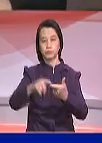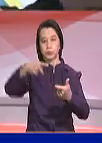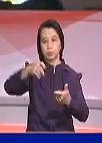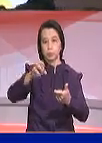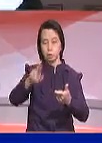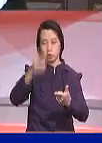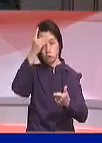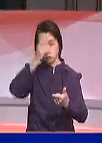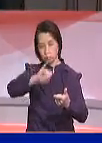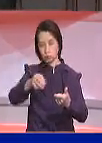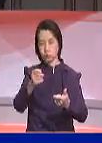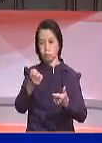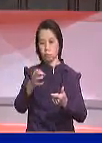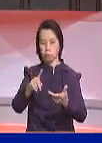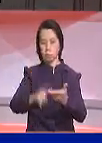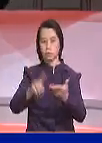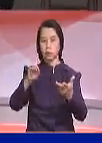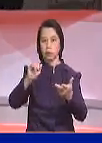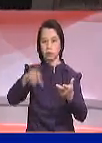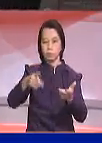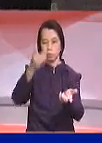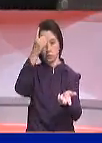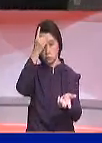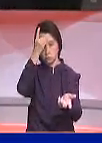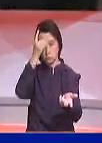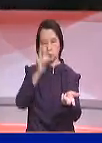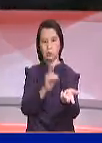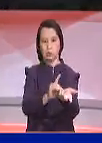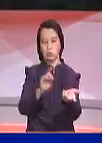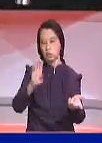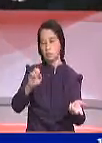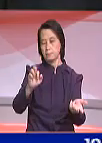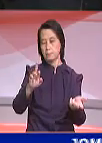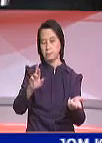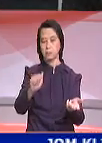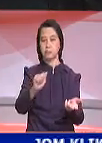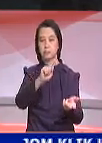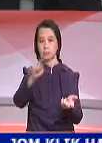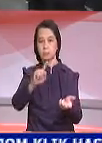PKR, Datuk Johari Abdul dan Adun DAP Dr. Abdul Aziz Bari.